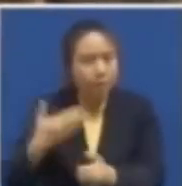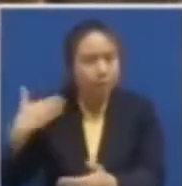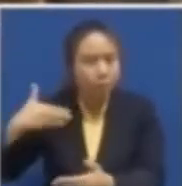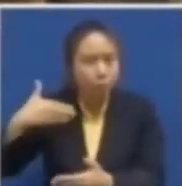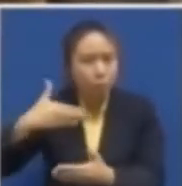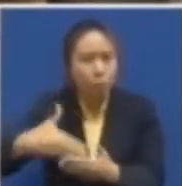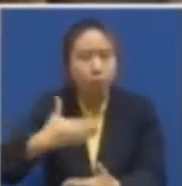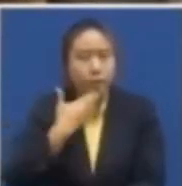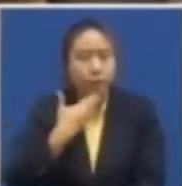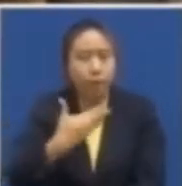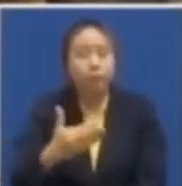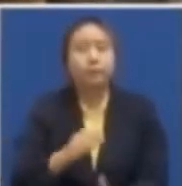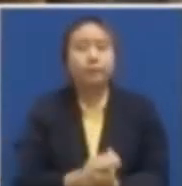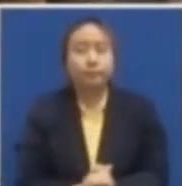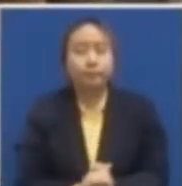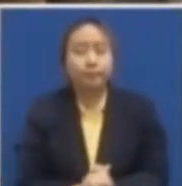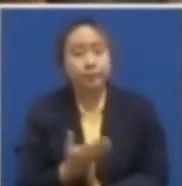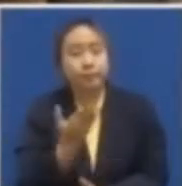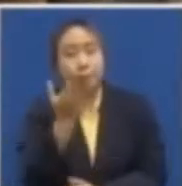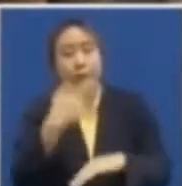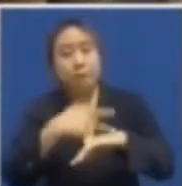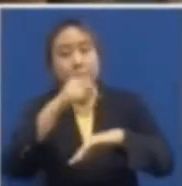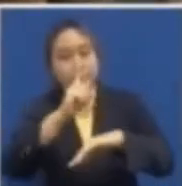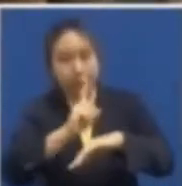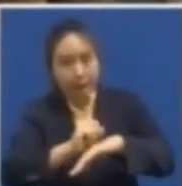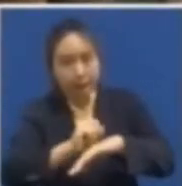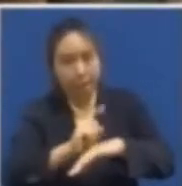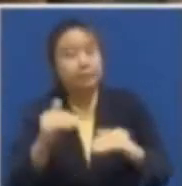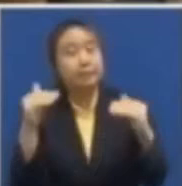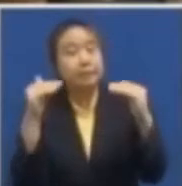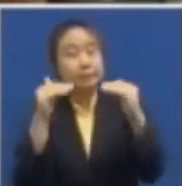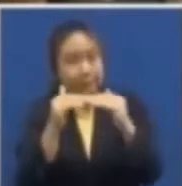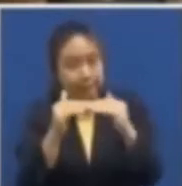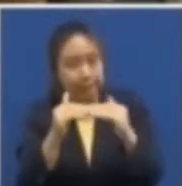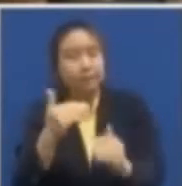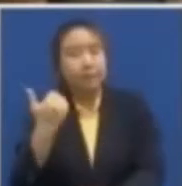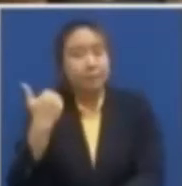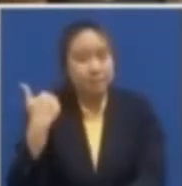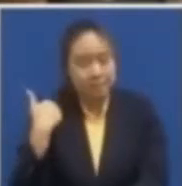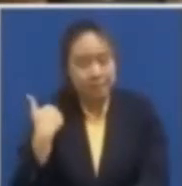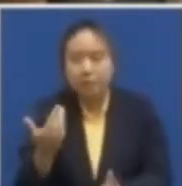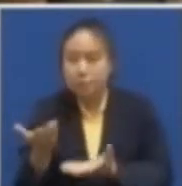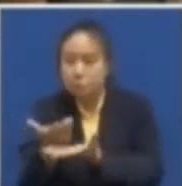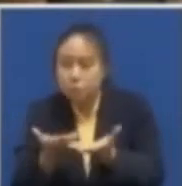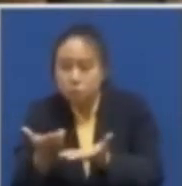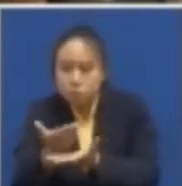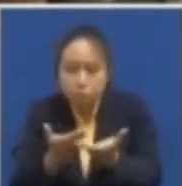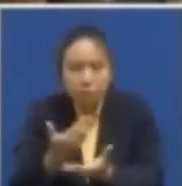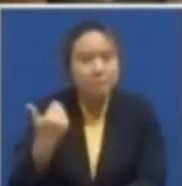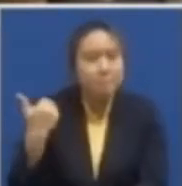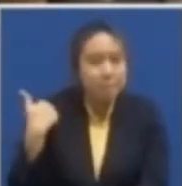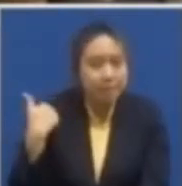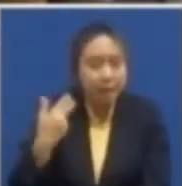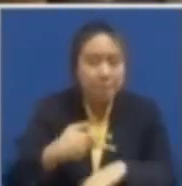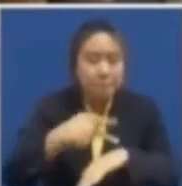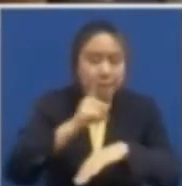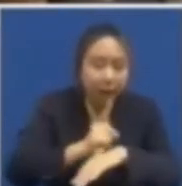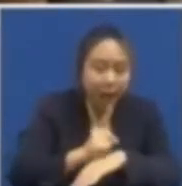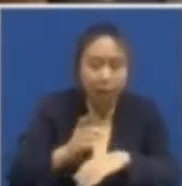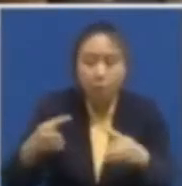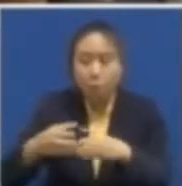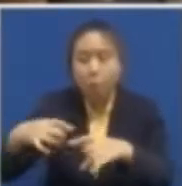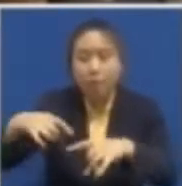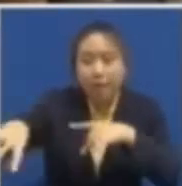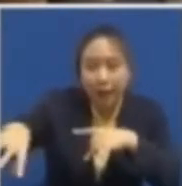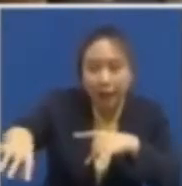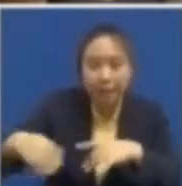ครับและท่านประธานก็มีสิทธิ์ที่จะหารือไม่ว่าจะเป็นประธานวิปฝ่ายค้านประธานวิ